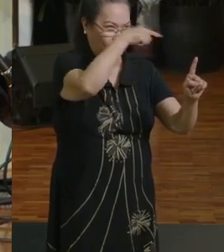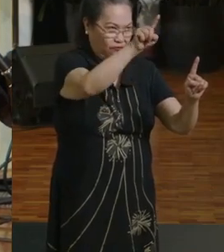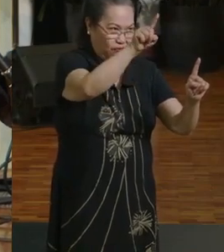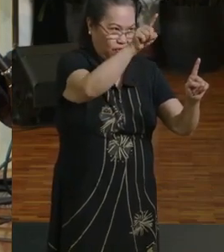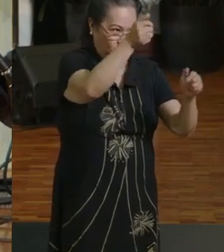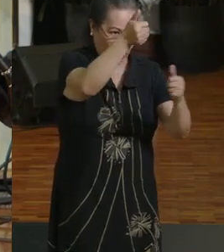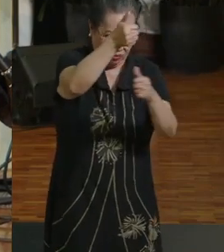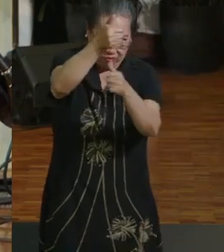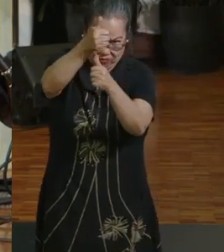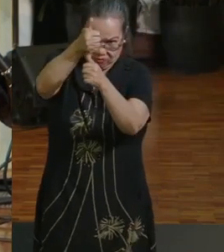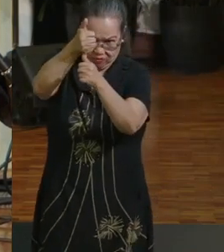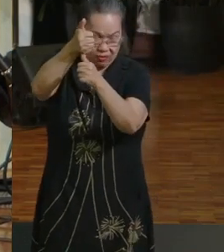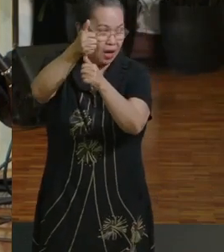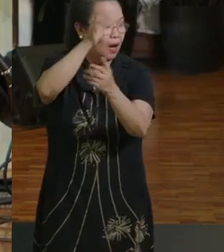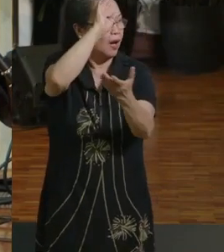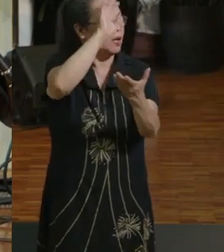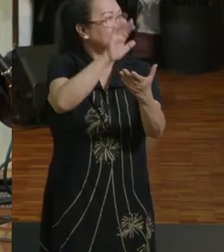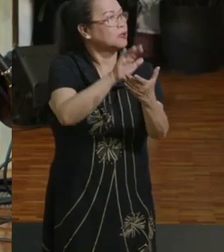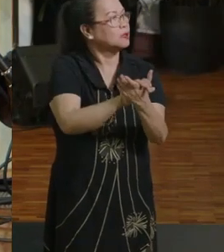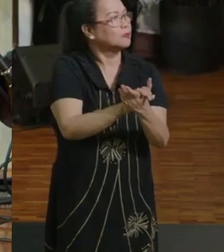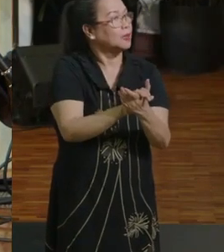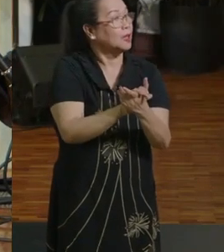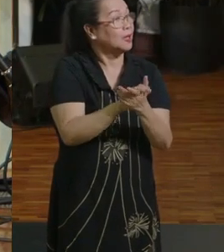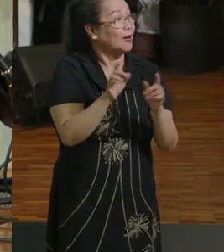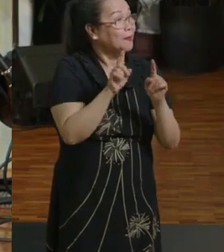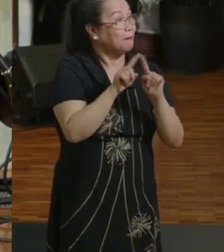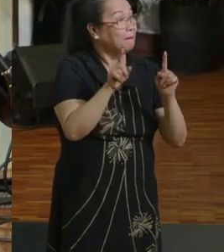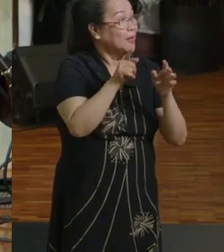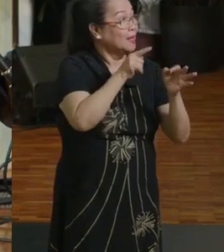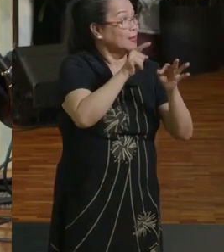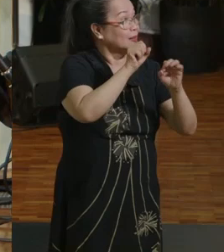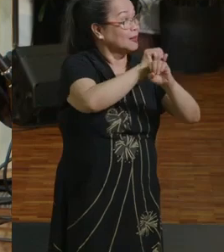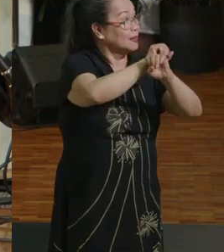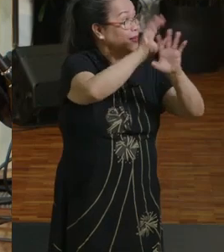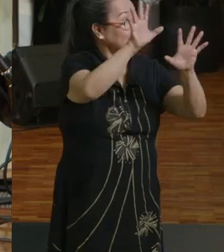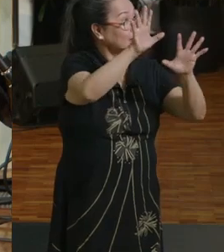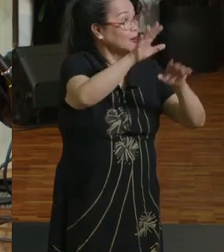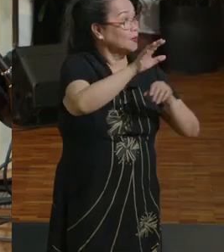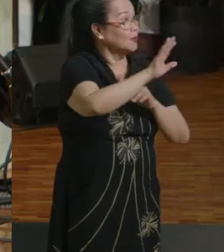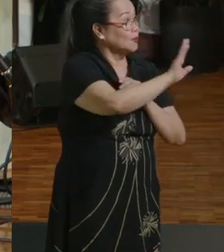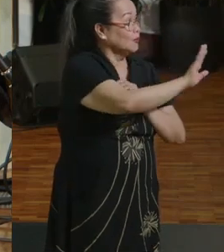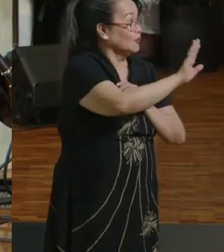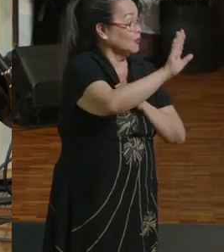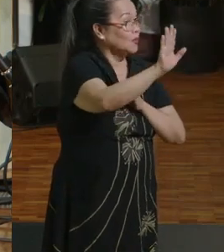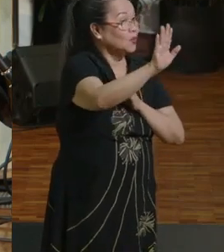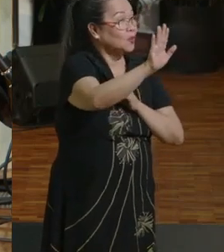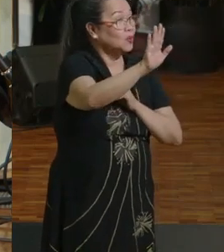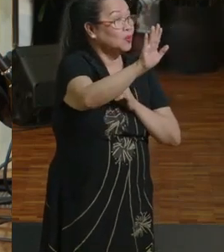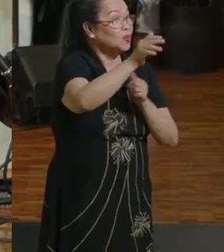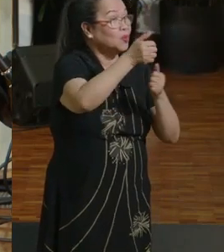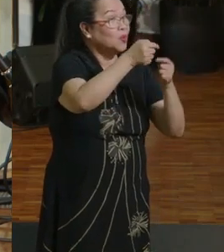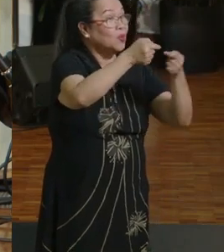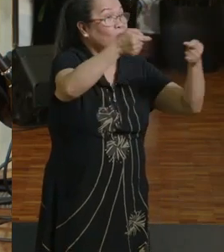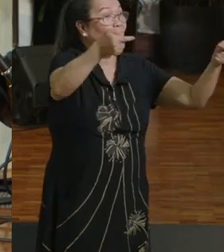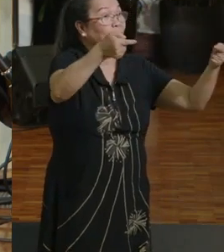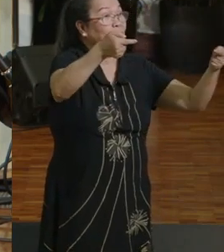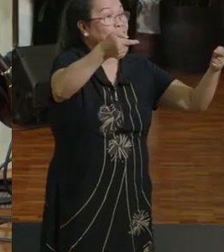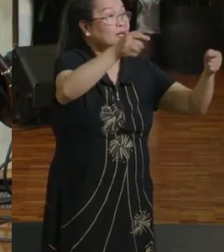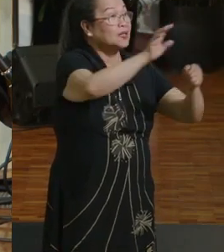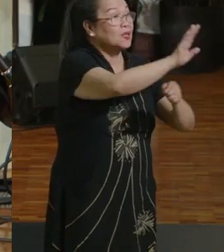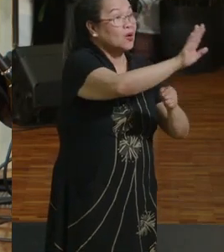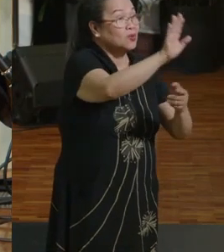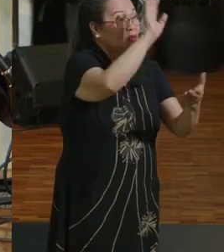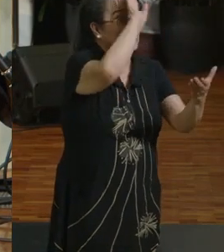husband." Pero ang tamang pag-translate po siguro nun, are your desire shall be contrary to